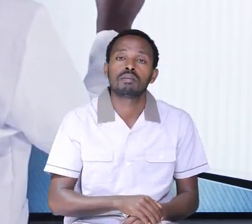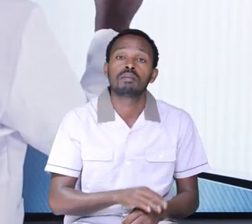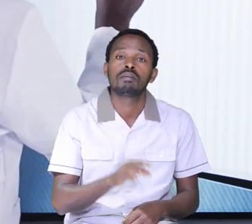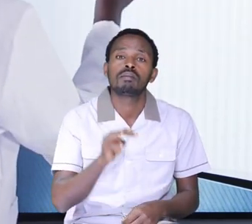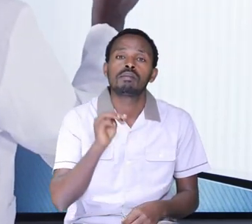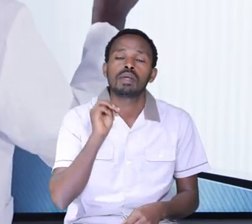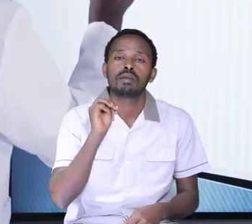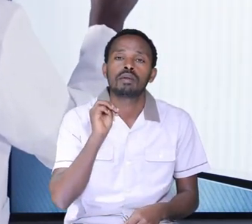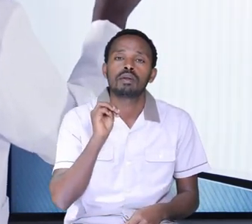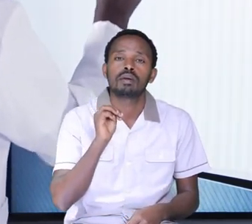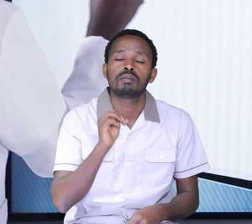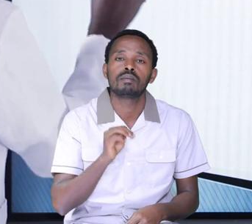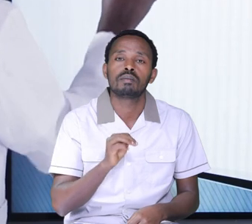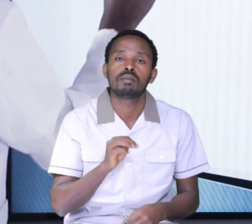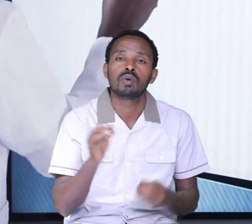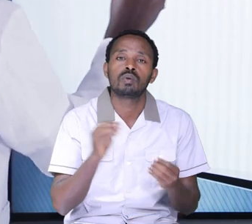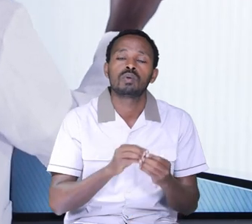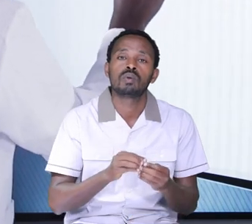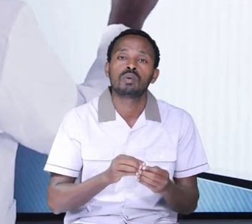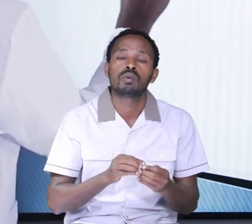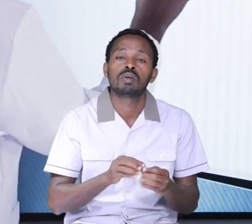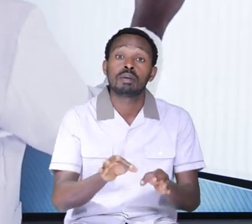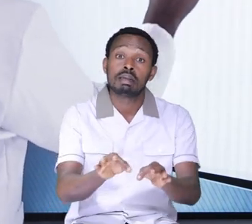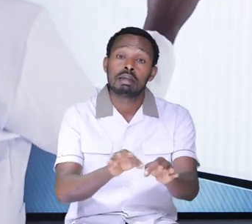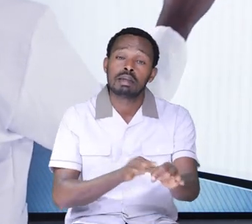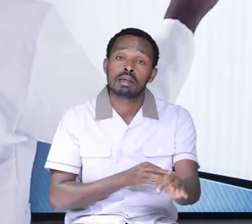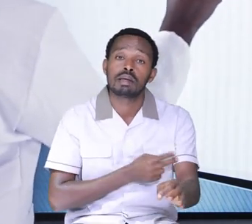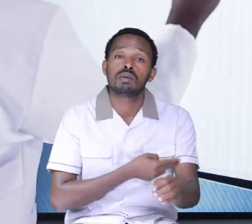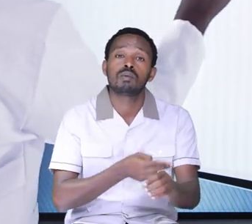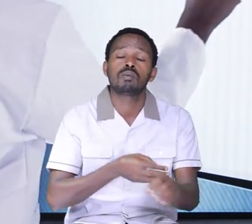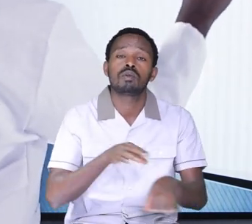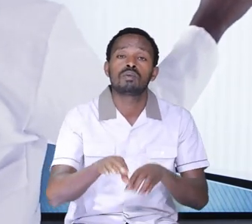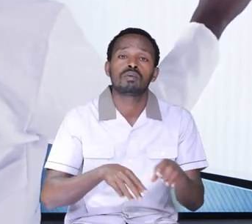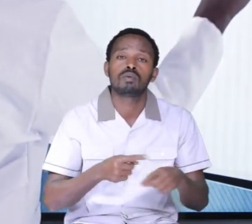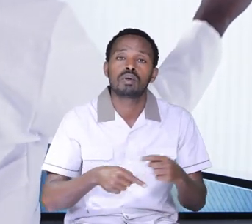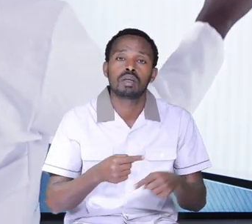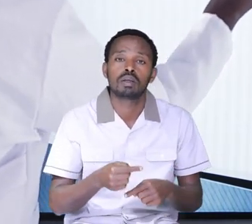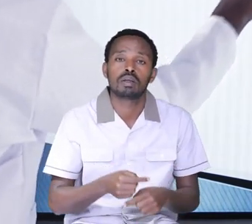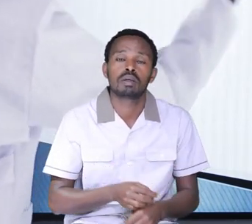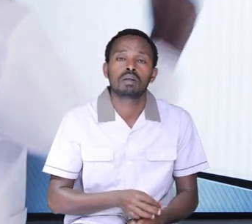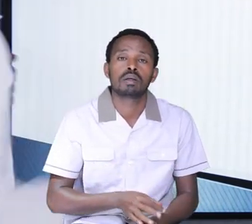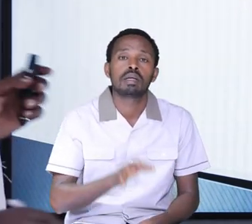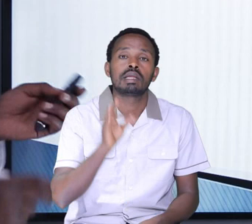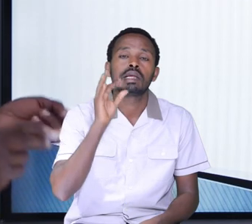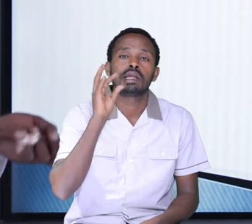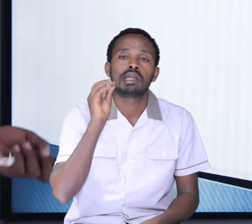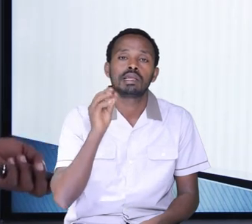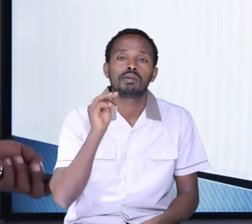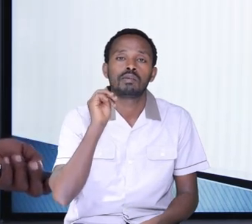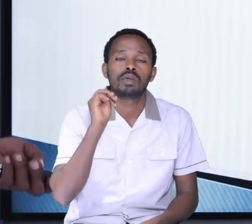meetira. Akkasumas fageenyi humna sochooftuun adeemame immoo walqixa 80 meetira jenna jechuudha.